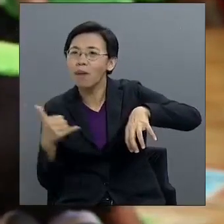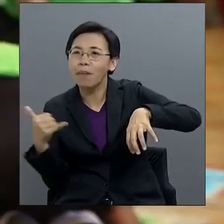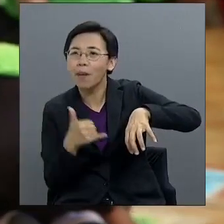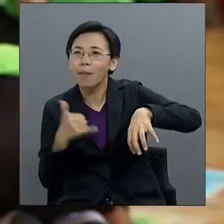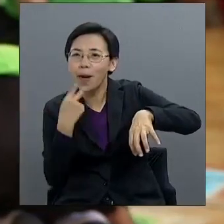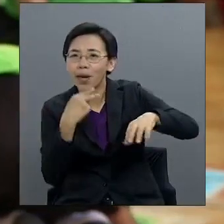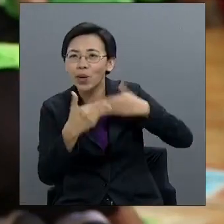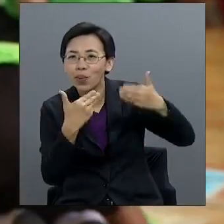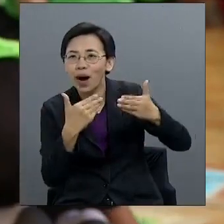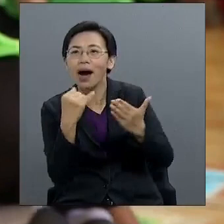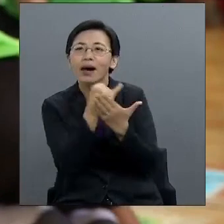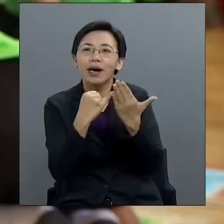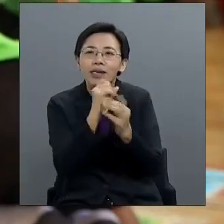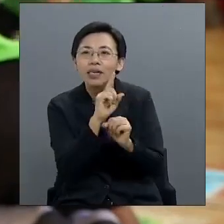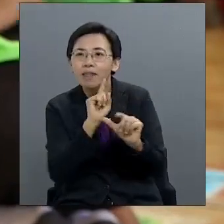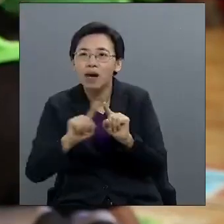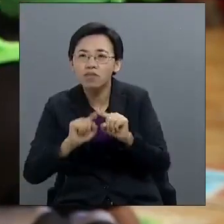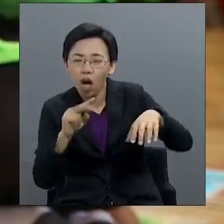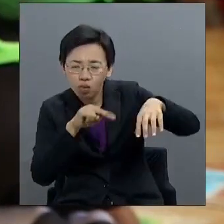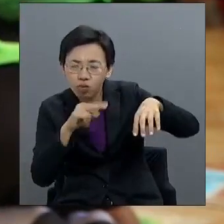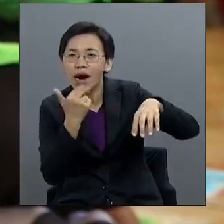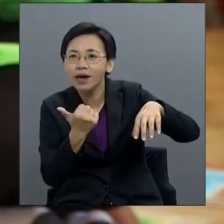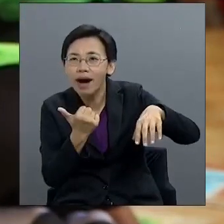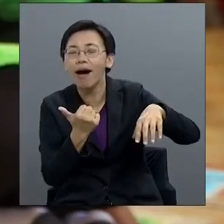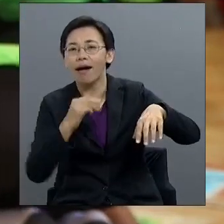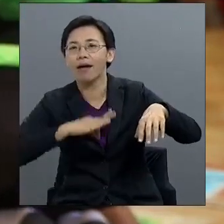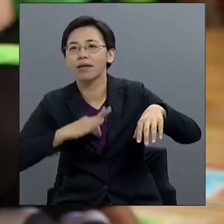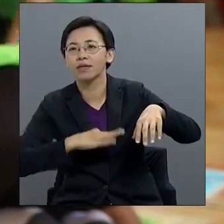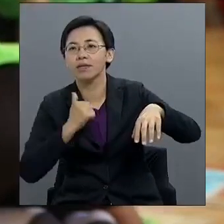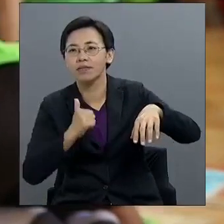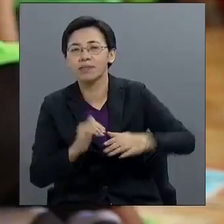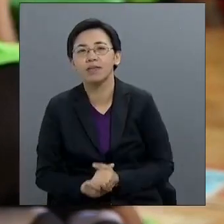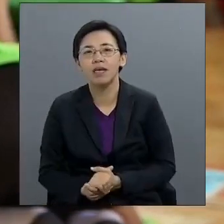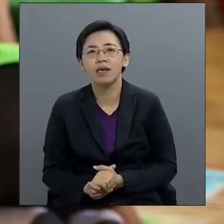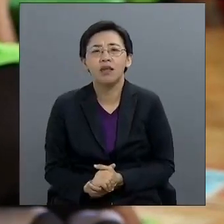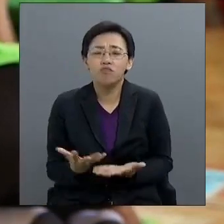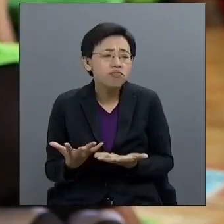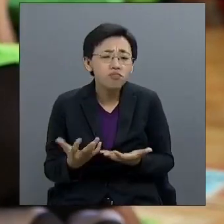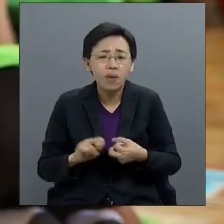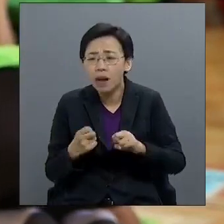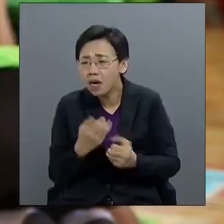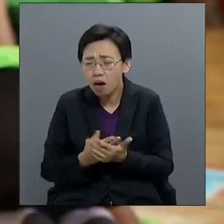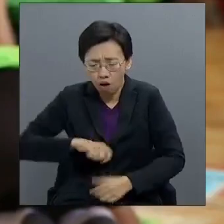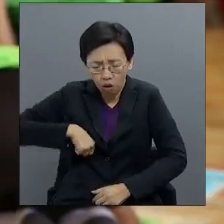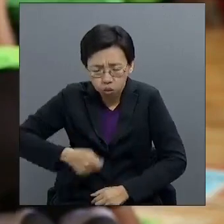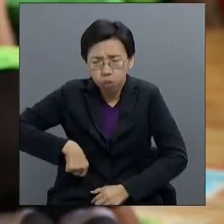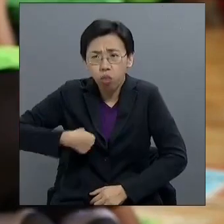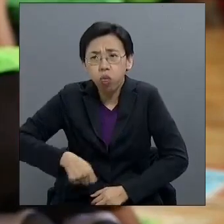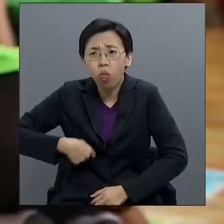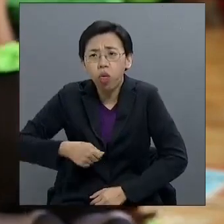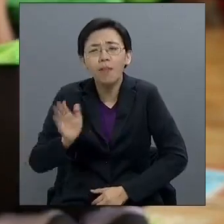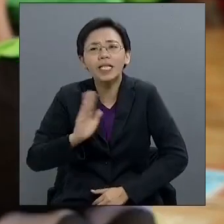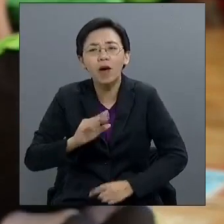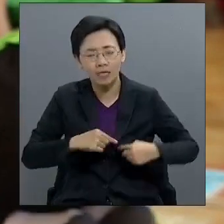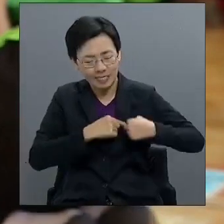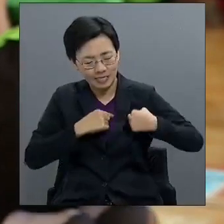ได้มันก็น่าจะเป็นเรื่องที่ดีเป็นเรื่องที่ดีแล้วมันก็ไม่เสียหายมันไม่ได้มีค่าใช้จ่ายอะไรมากก็ทำด้วย